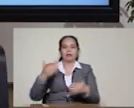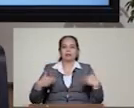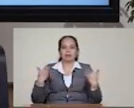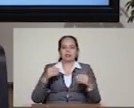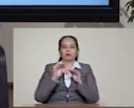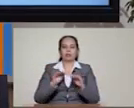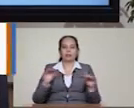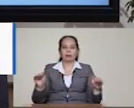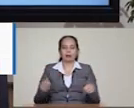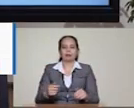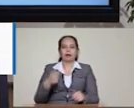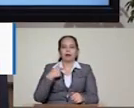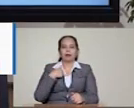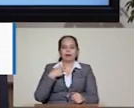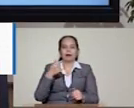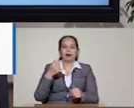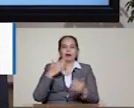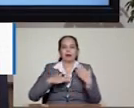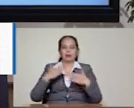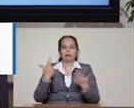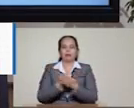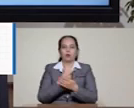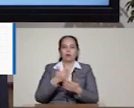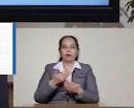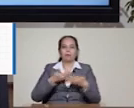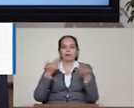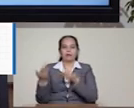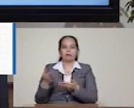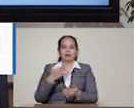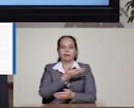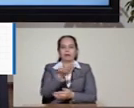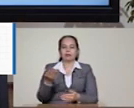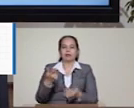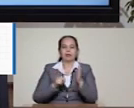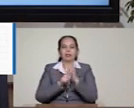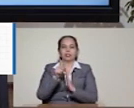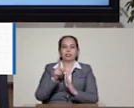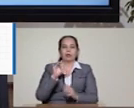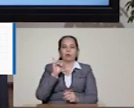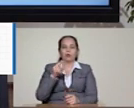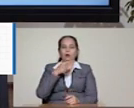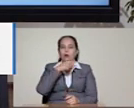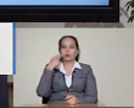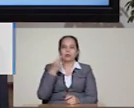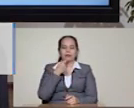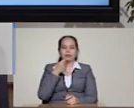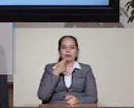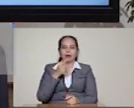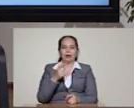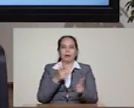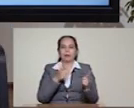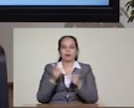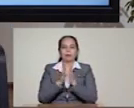Здравствуйте, ребята! Я рада вновь приветствовать вас. Начинаем урок русского языка.